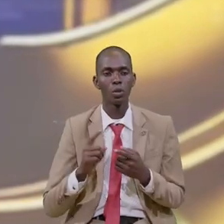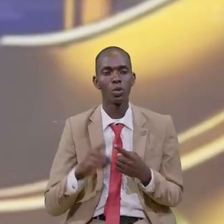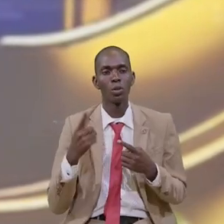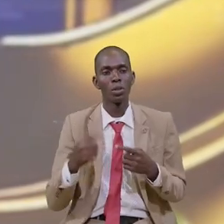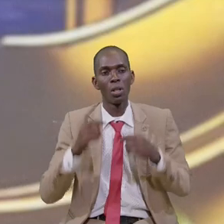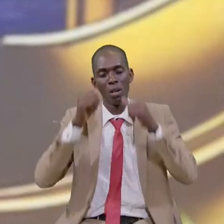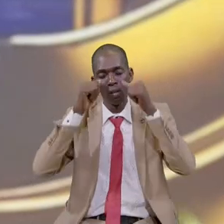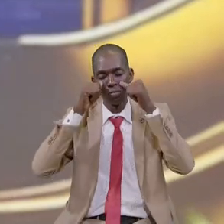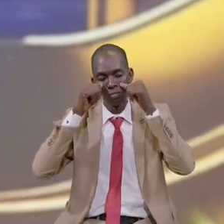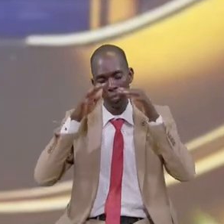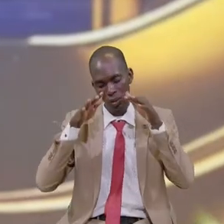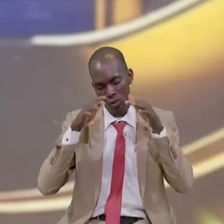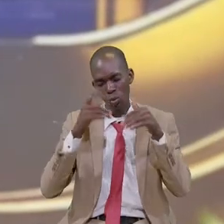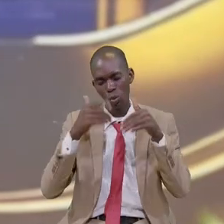fatigué